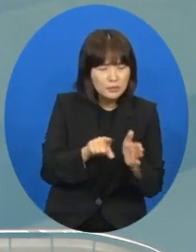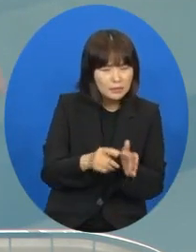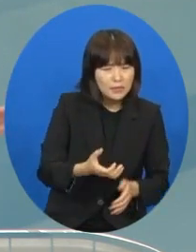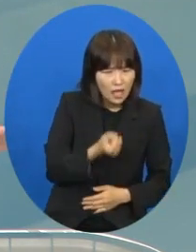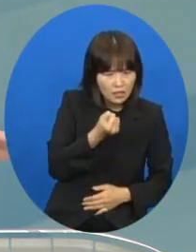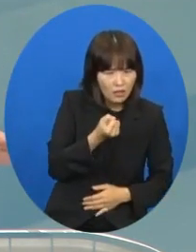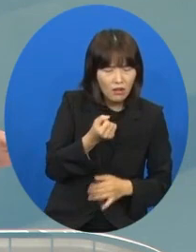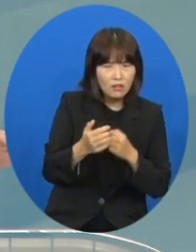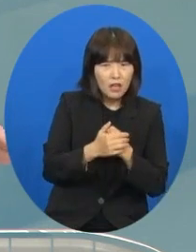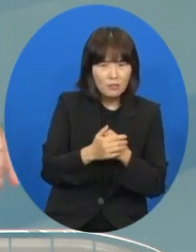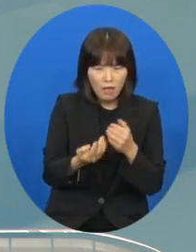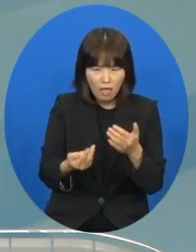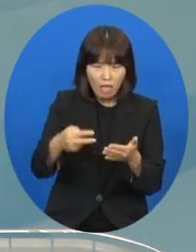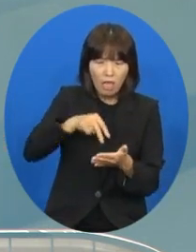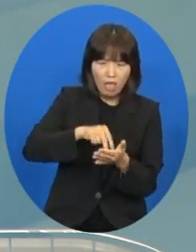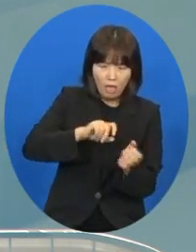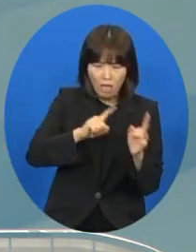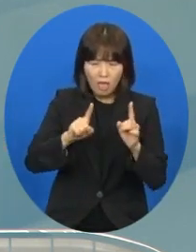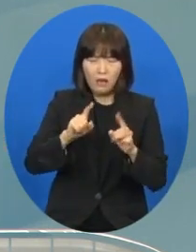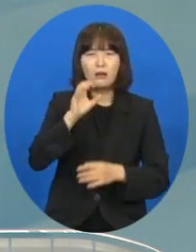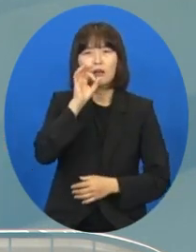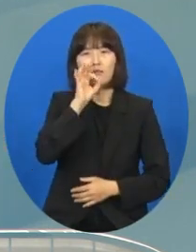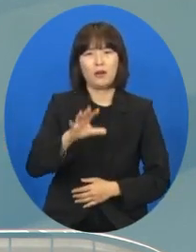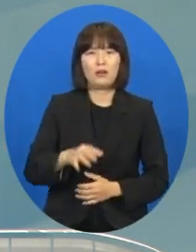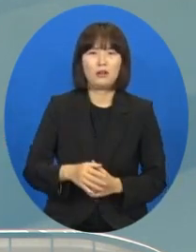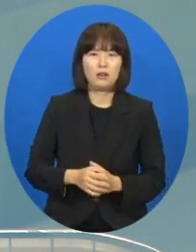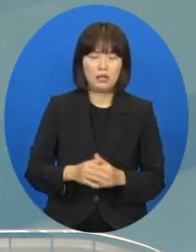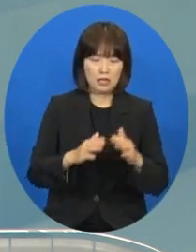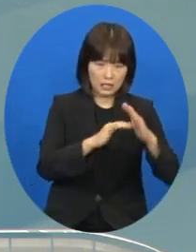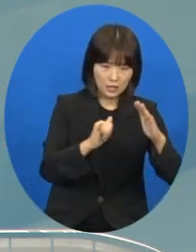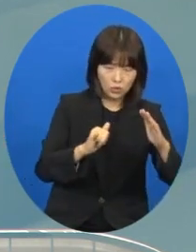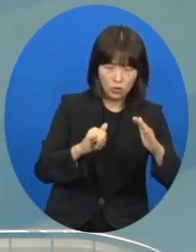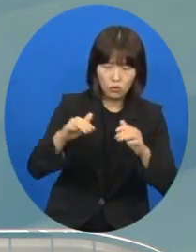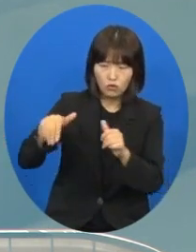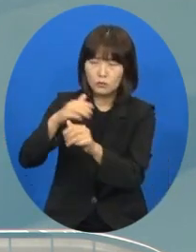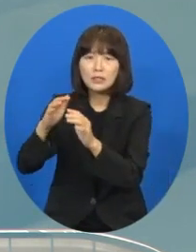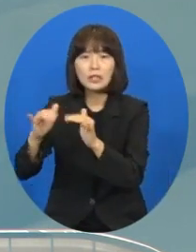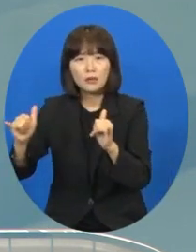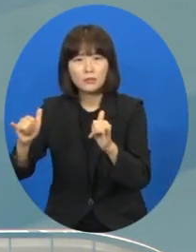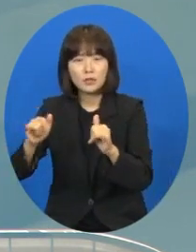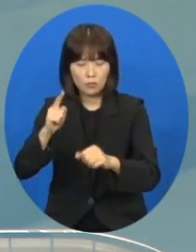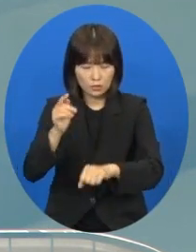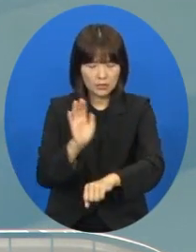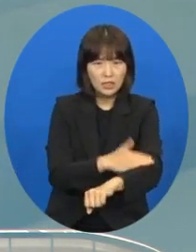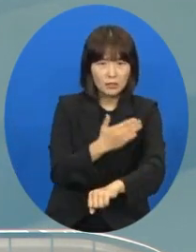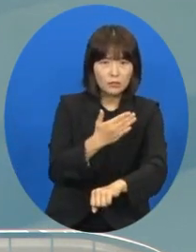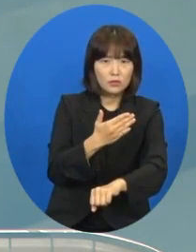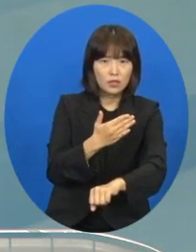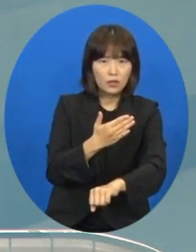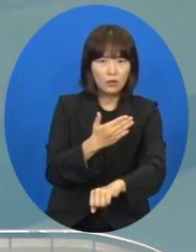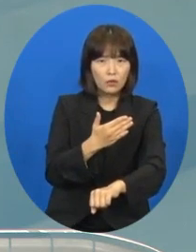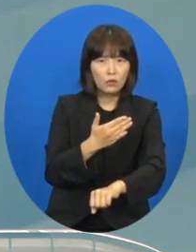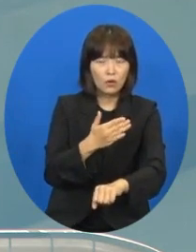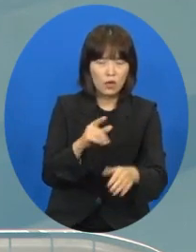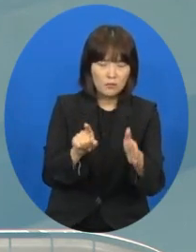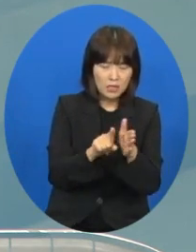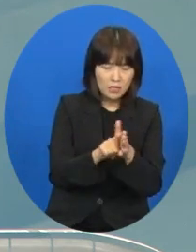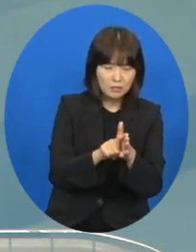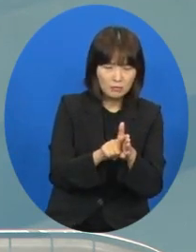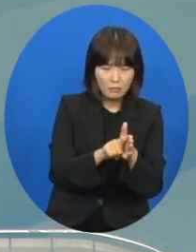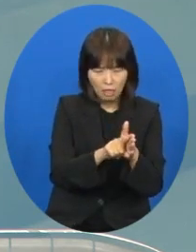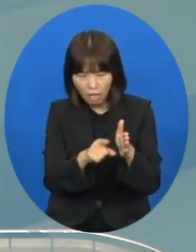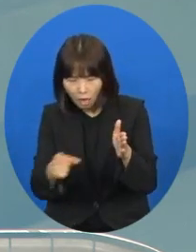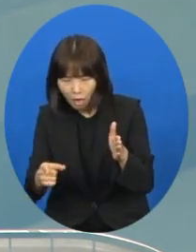가지니까 결국 못 일어나는 거예요. 가족이나 주변 사람들이 뭘 잘못하고 믿음의 길에서 벗어난 것